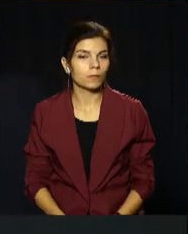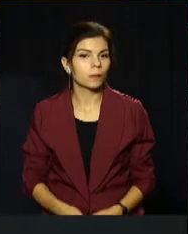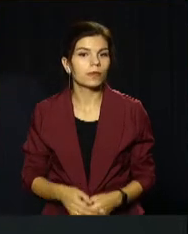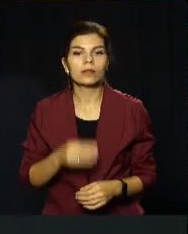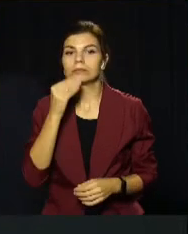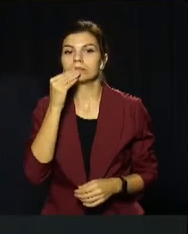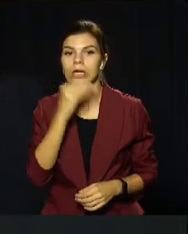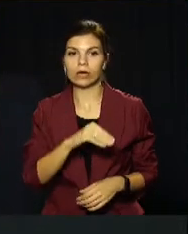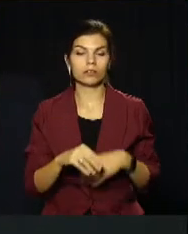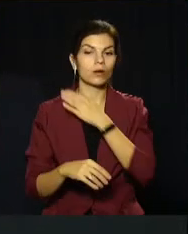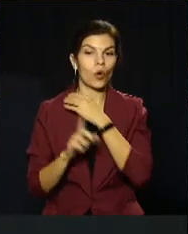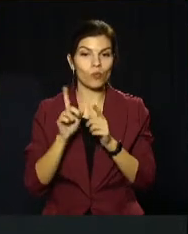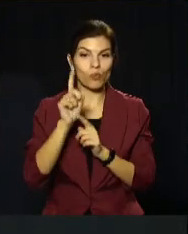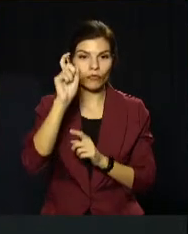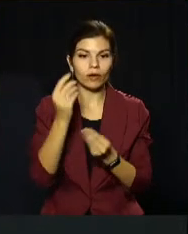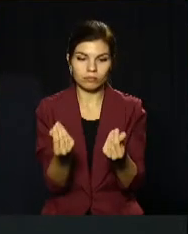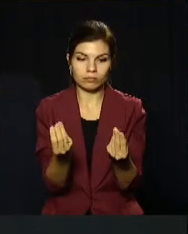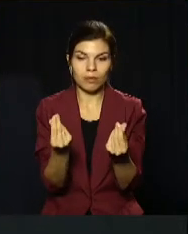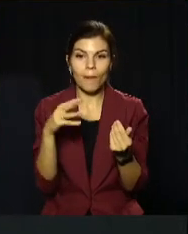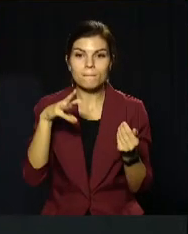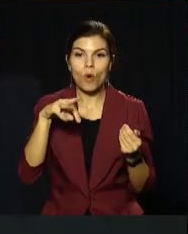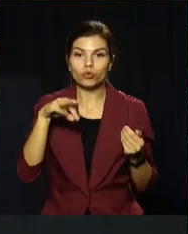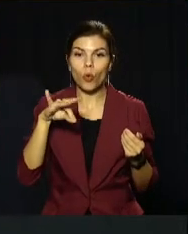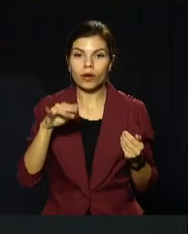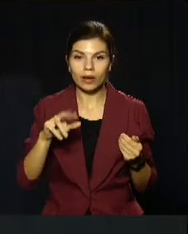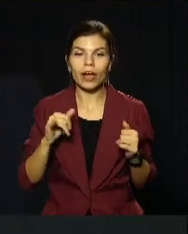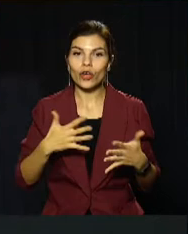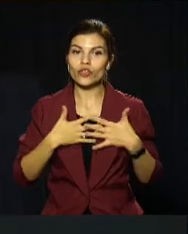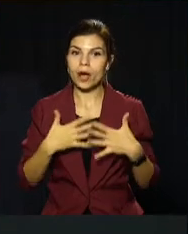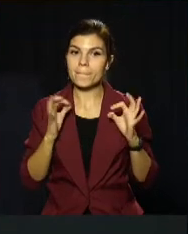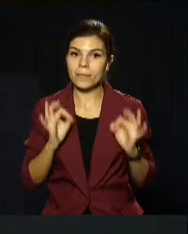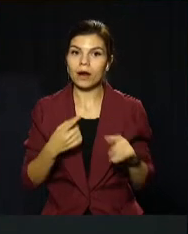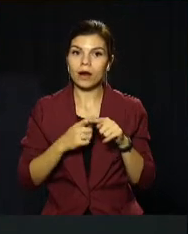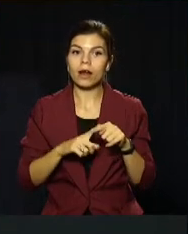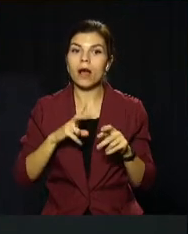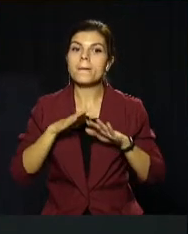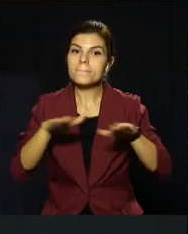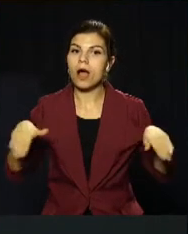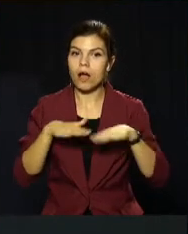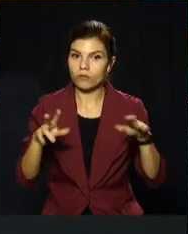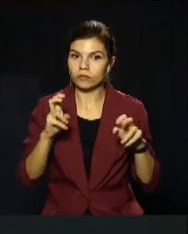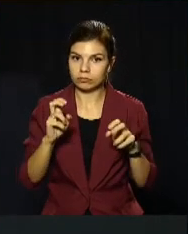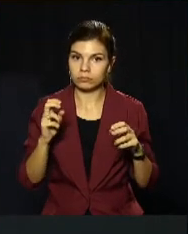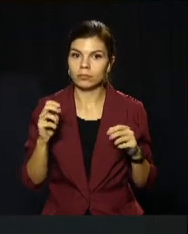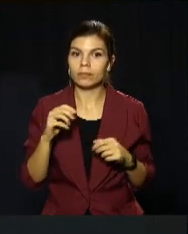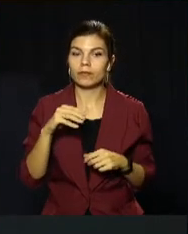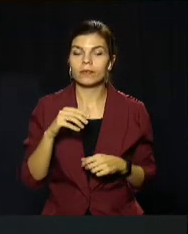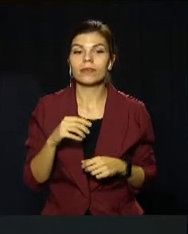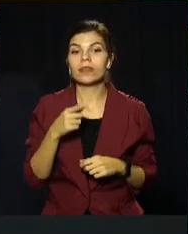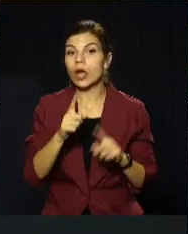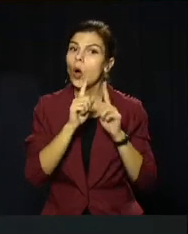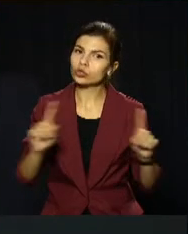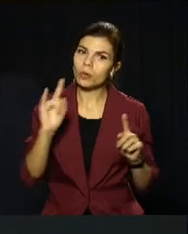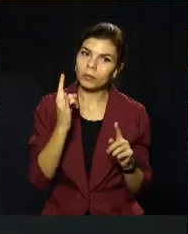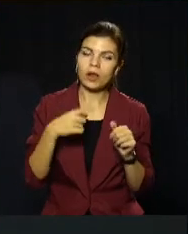Бездоганна осанка, чітка моторика та правильне дихання. У цьому допомагає терапія плаванням. Незалежно, ти особлива дитина